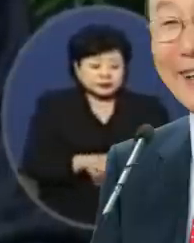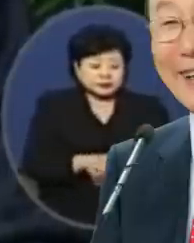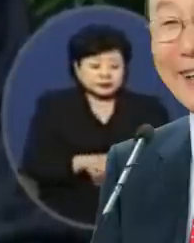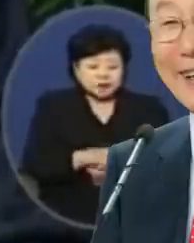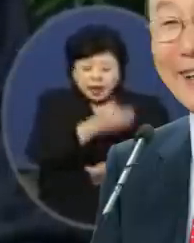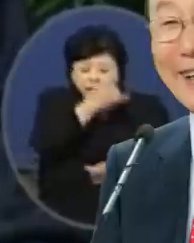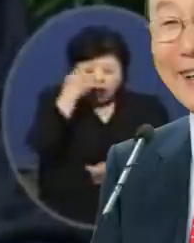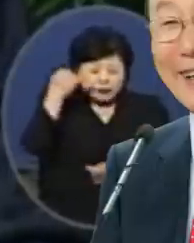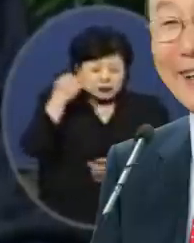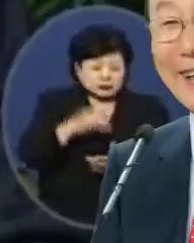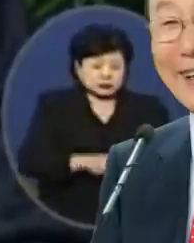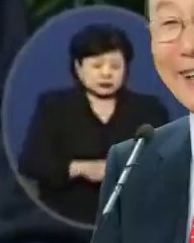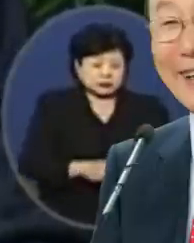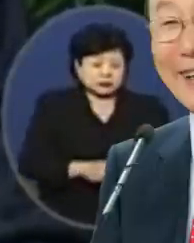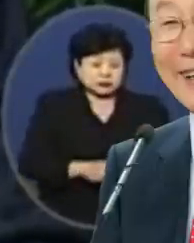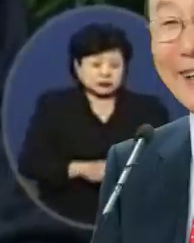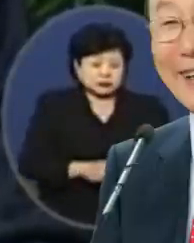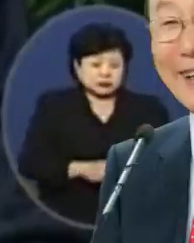할머니 한 분이,